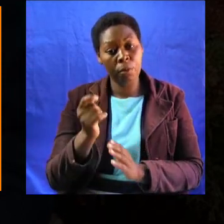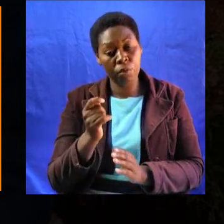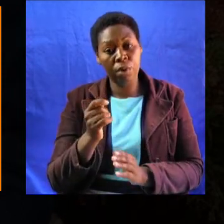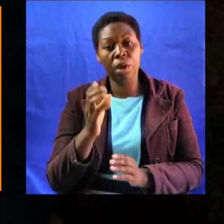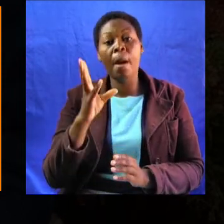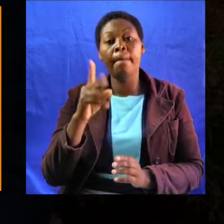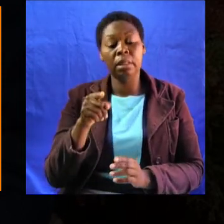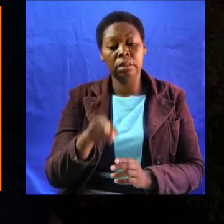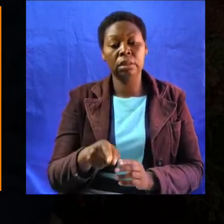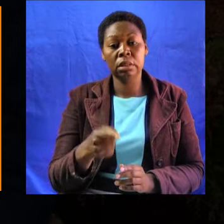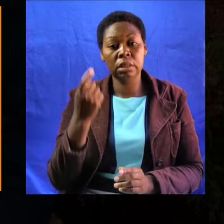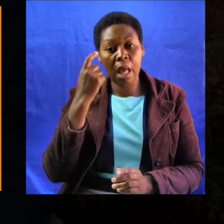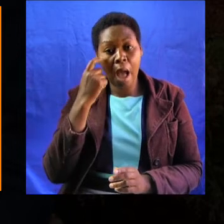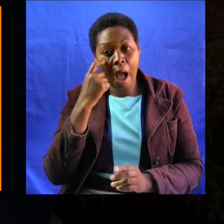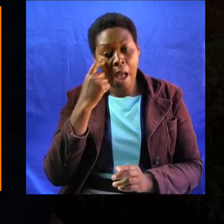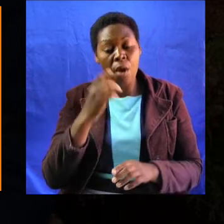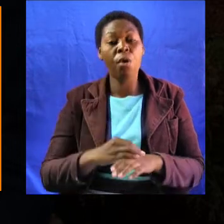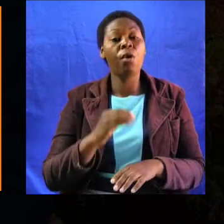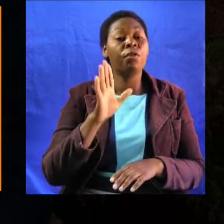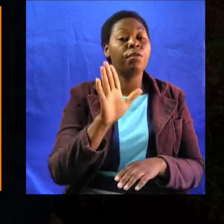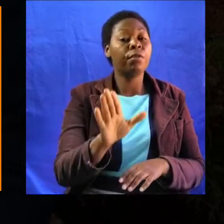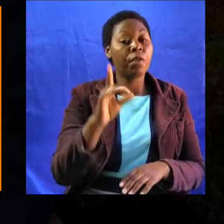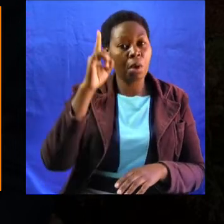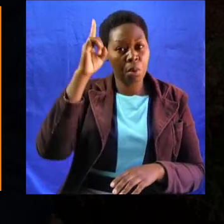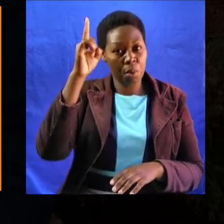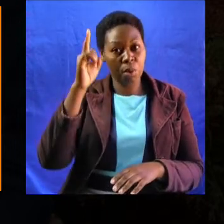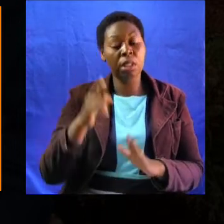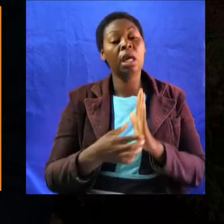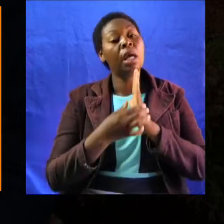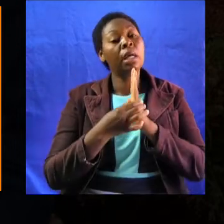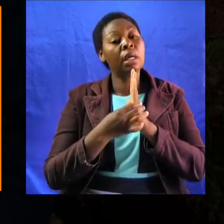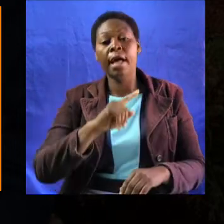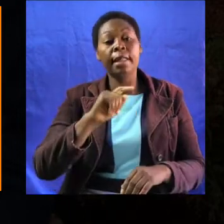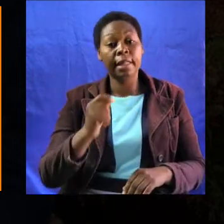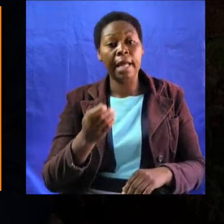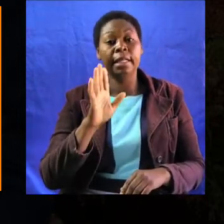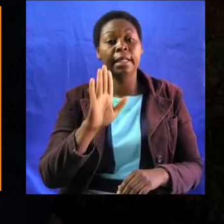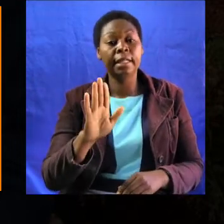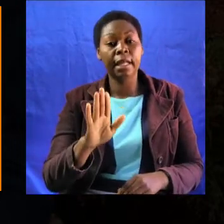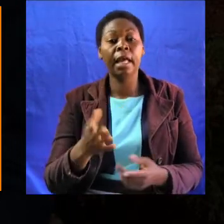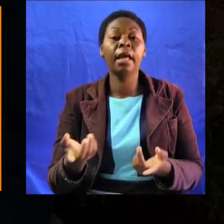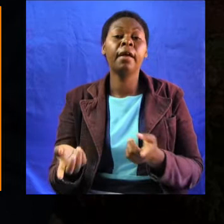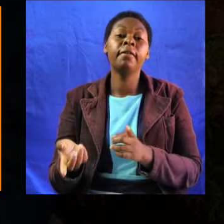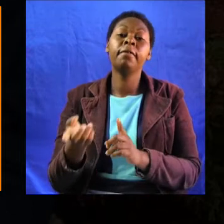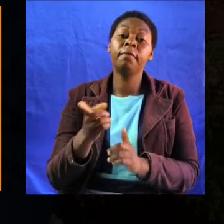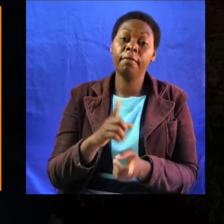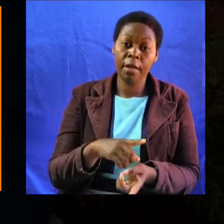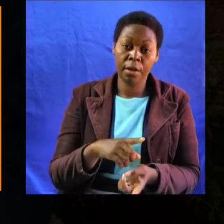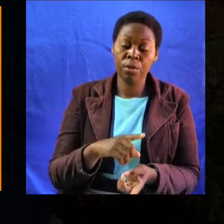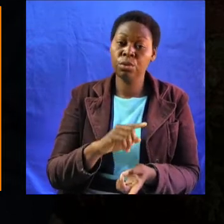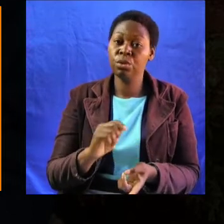raMwari wavo rakanga rakatarira vakuru vavaJudha vakakoniwa kuvaregeresa